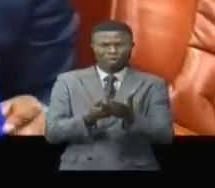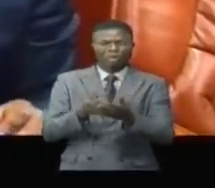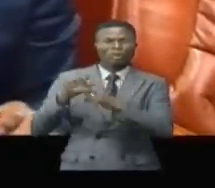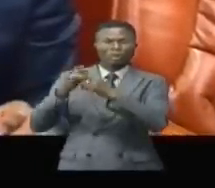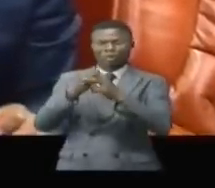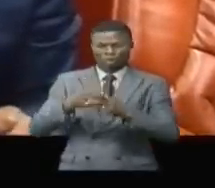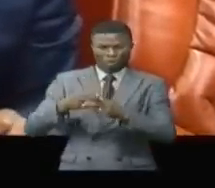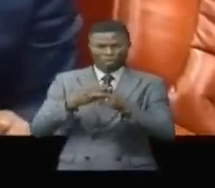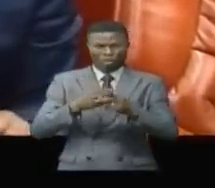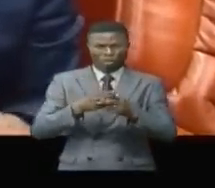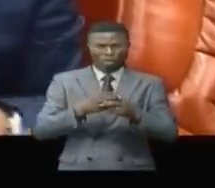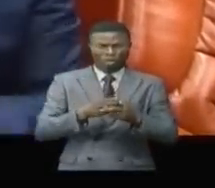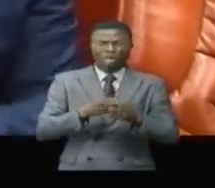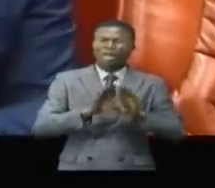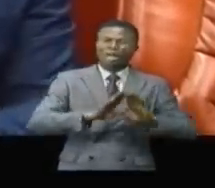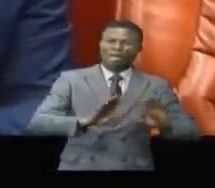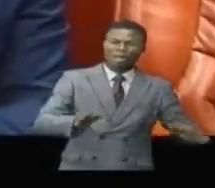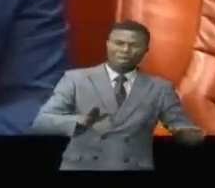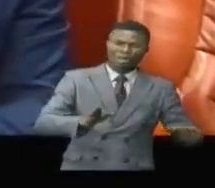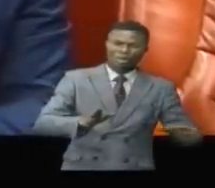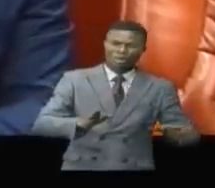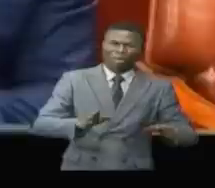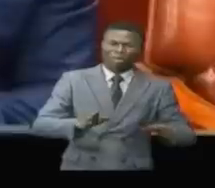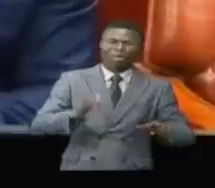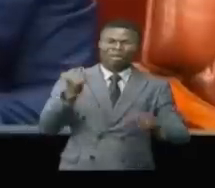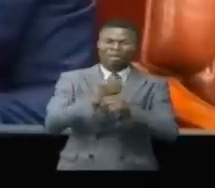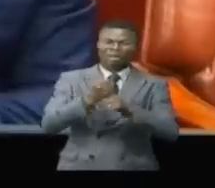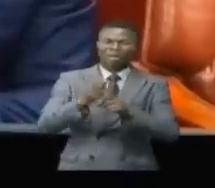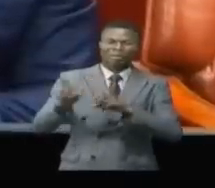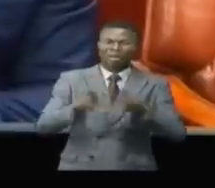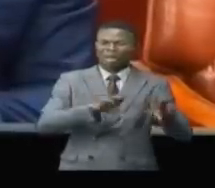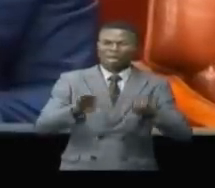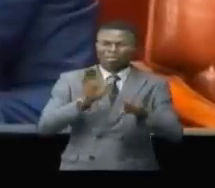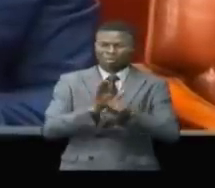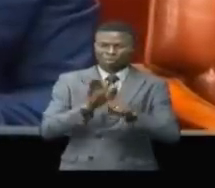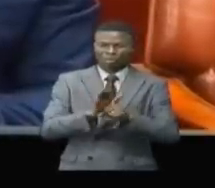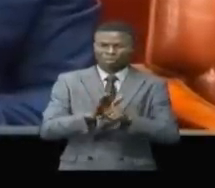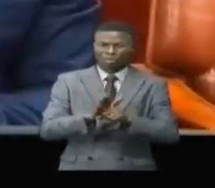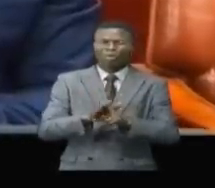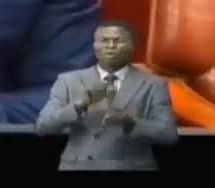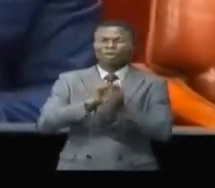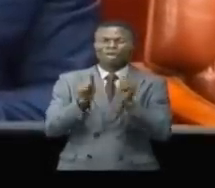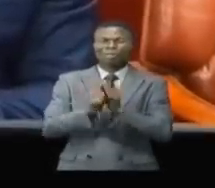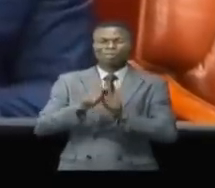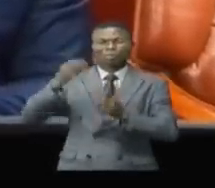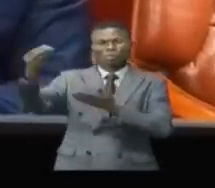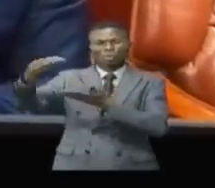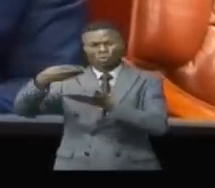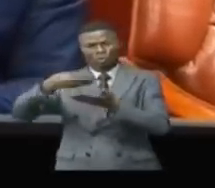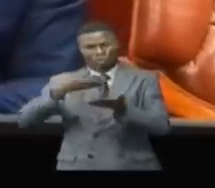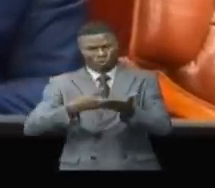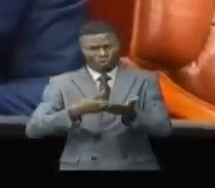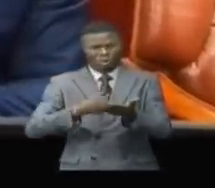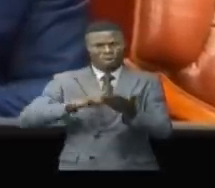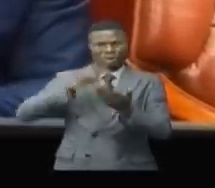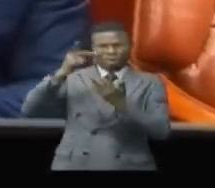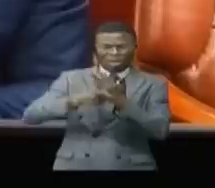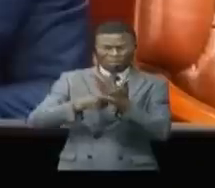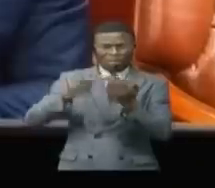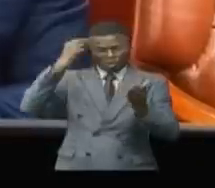sécurité, la fiabilité, l'interopérabilité ainsi que l'évolutivité. Ces projets de